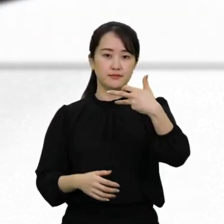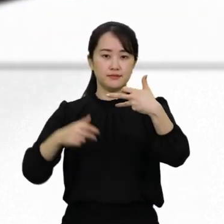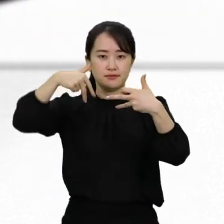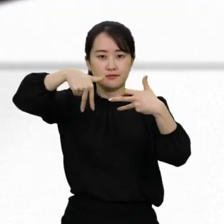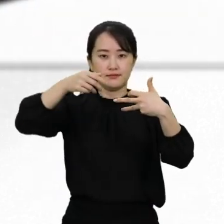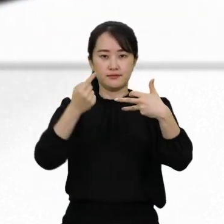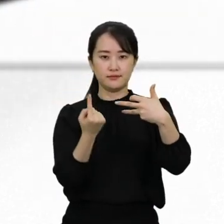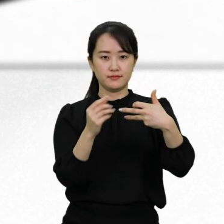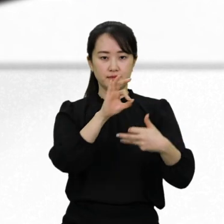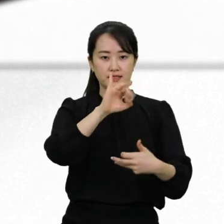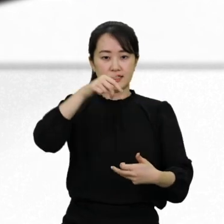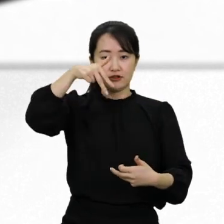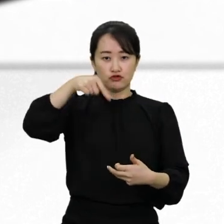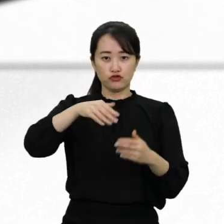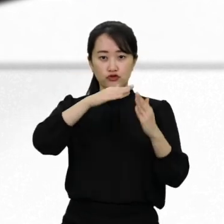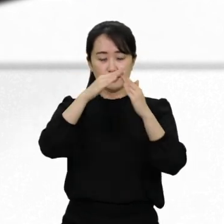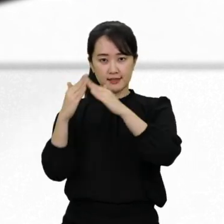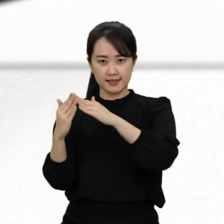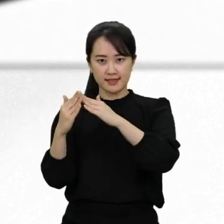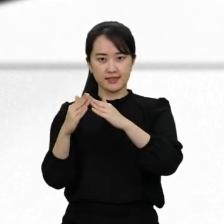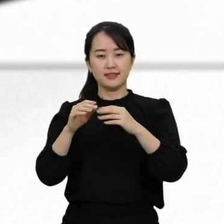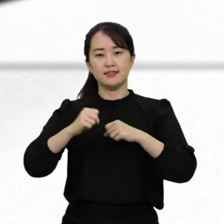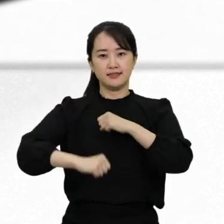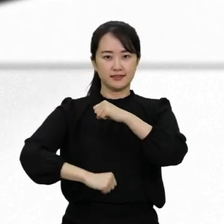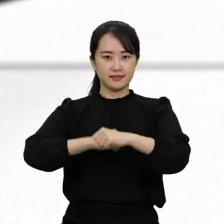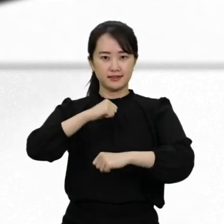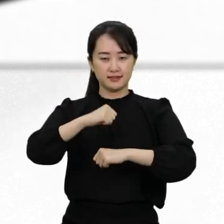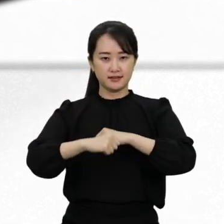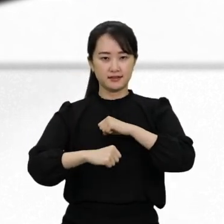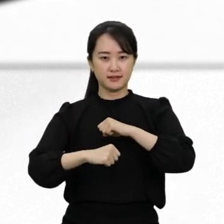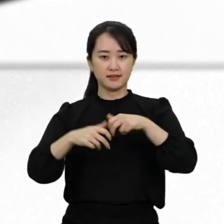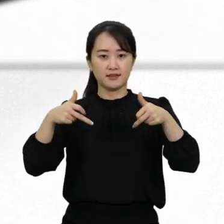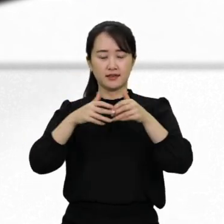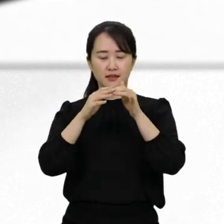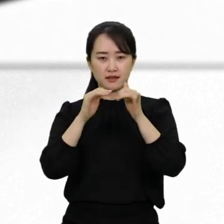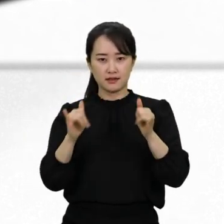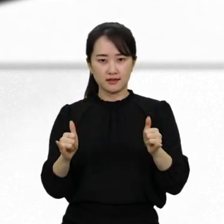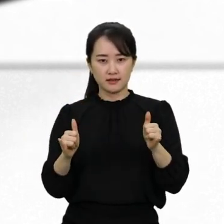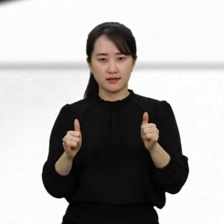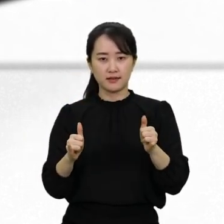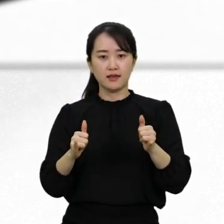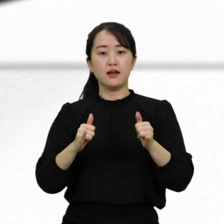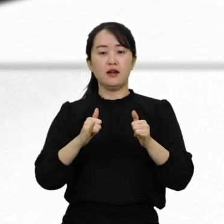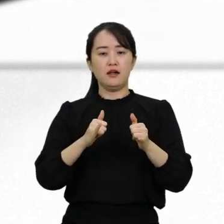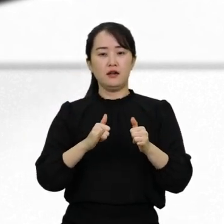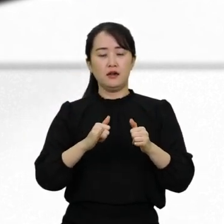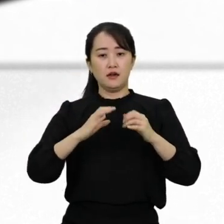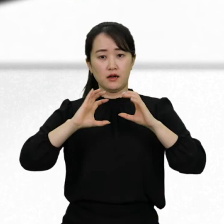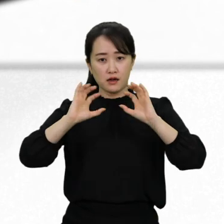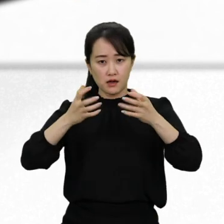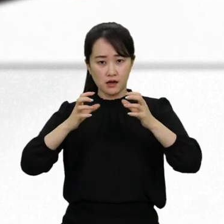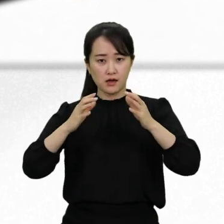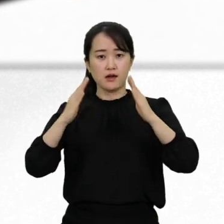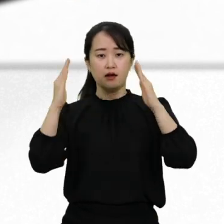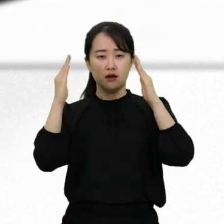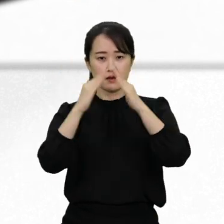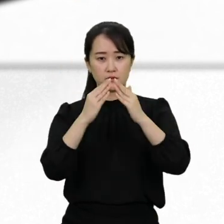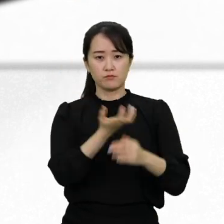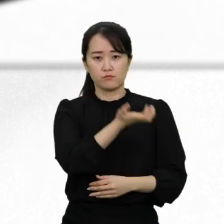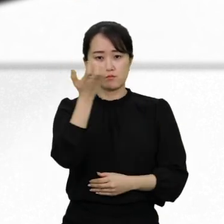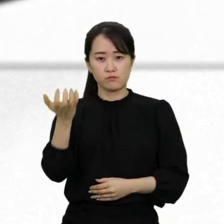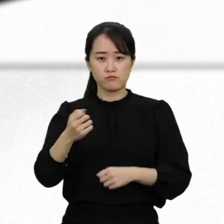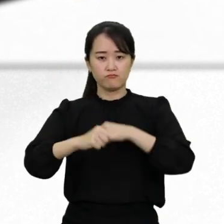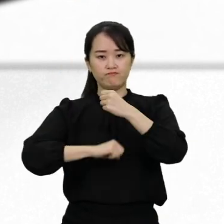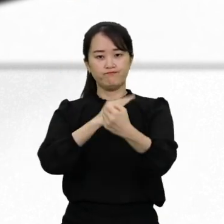제18조 이주 및 국적의 자유. 장애인은 이주의 자유와 거주 및 국적 선택의 자유에